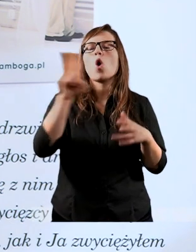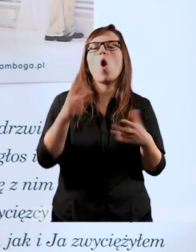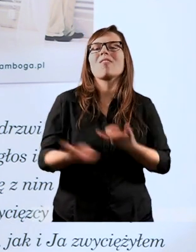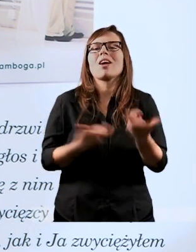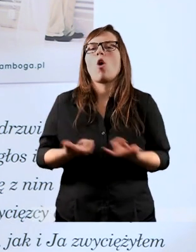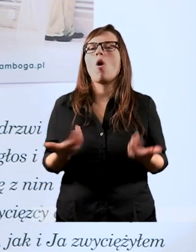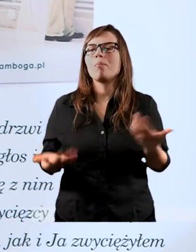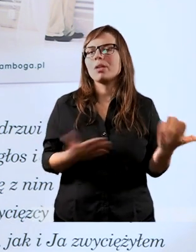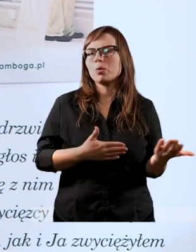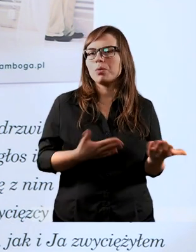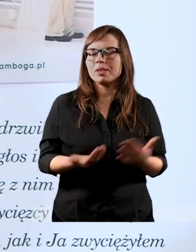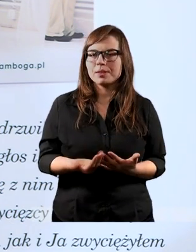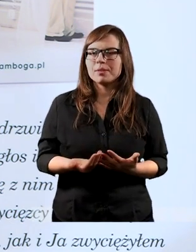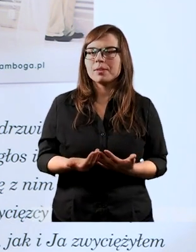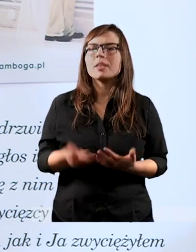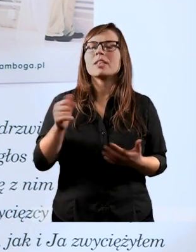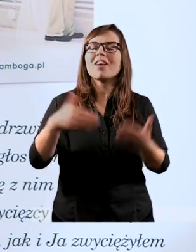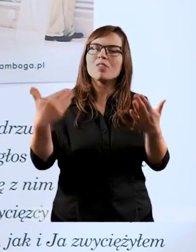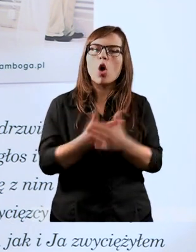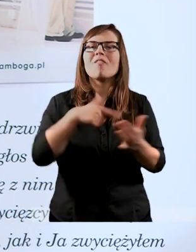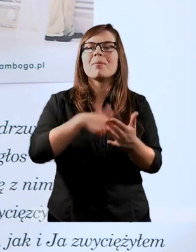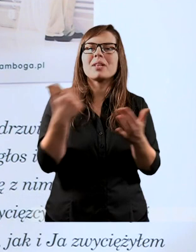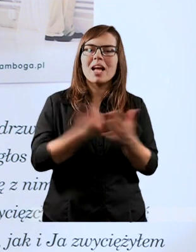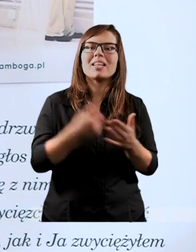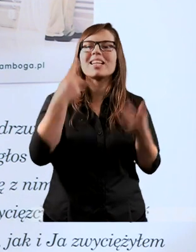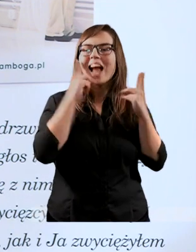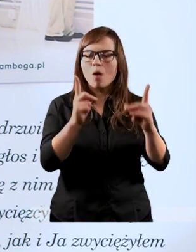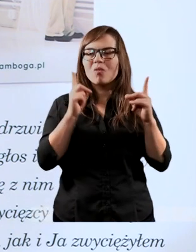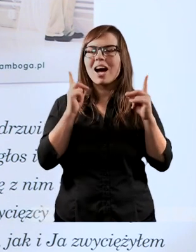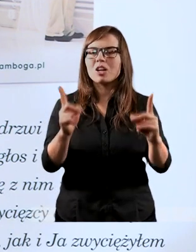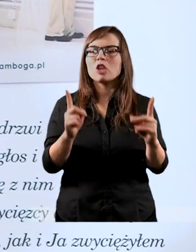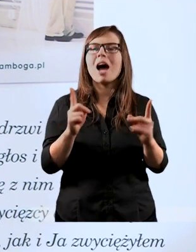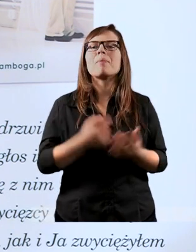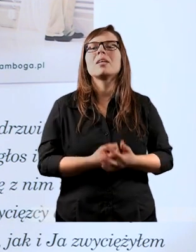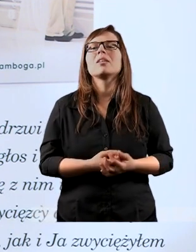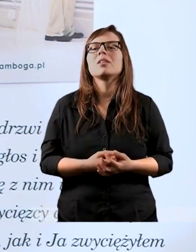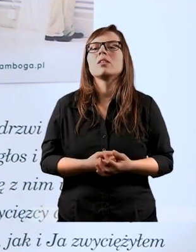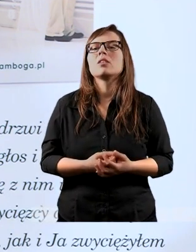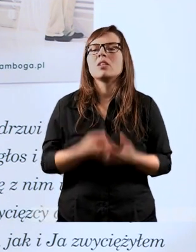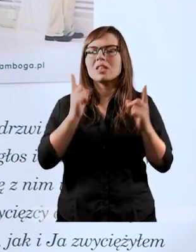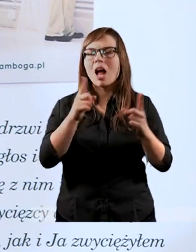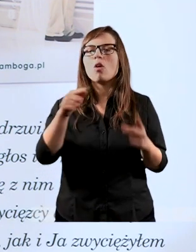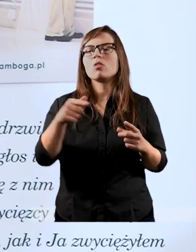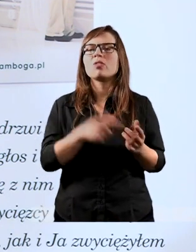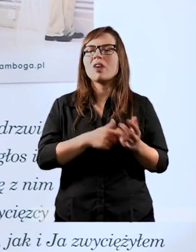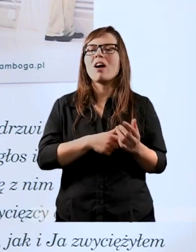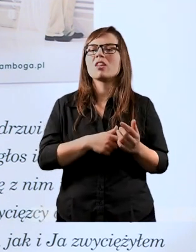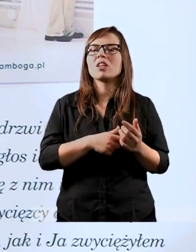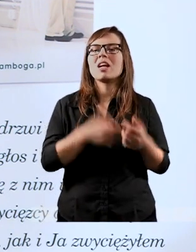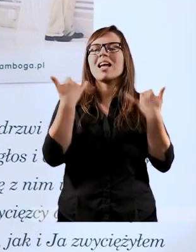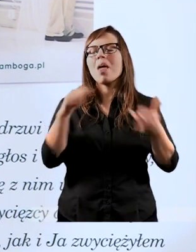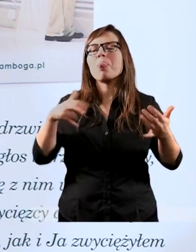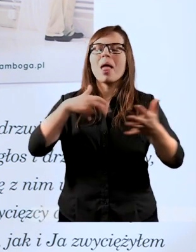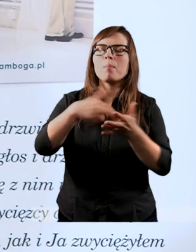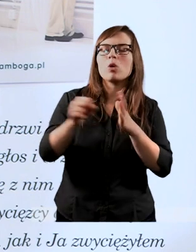cokolwiek robił. I w Nowym Testamencie zauważam nawet jakiegoś rodzaju